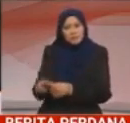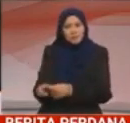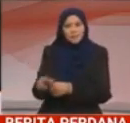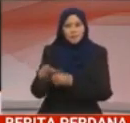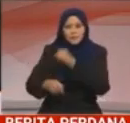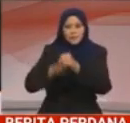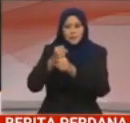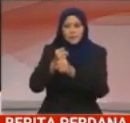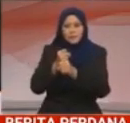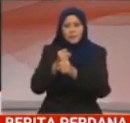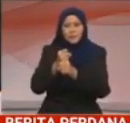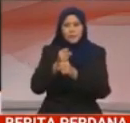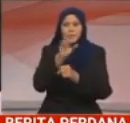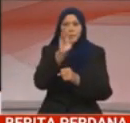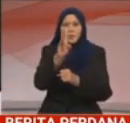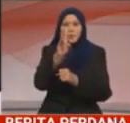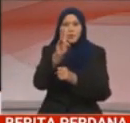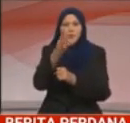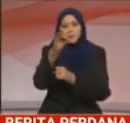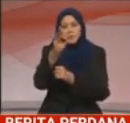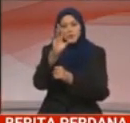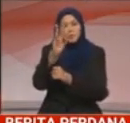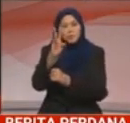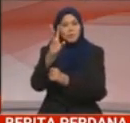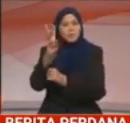tahun 76.